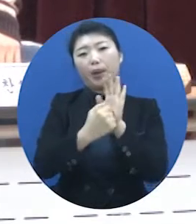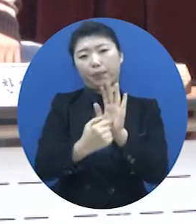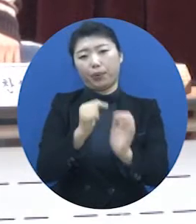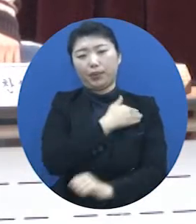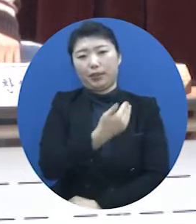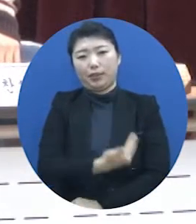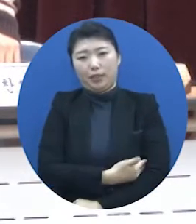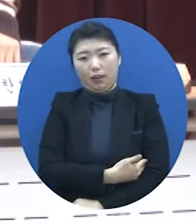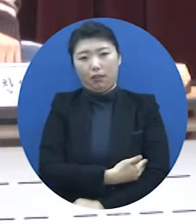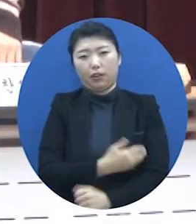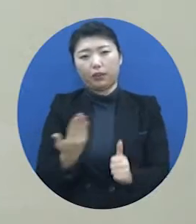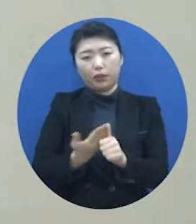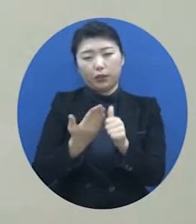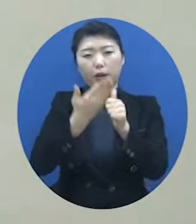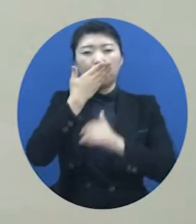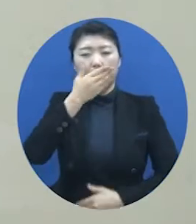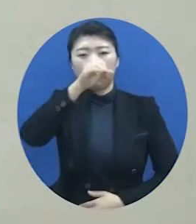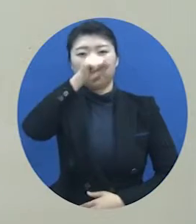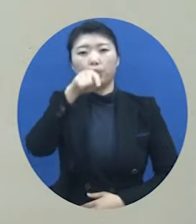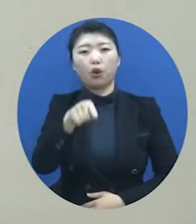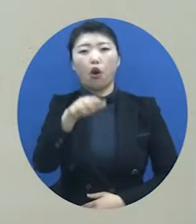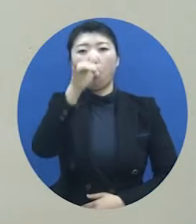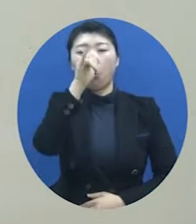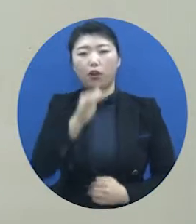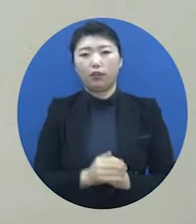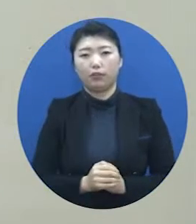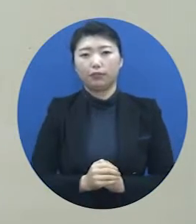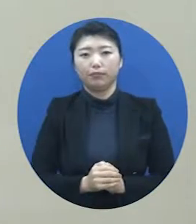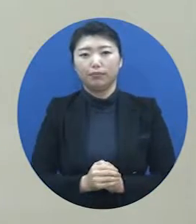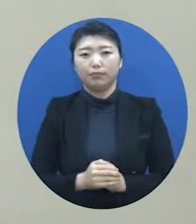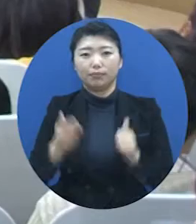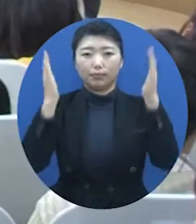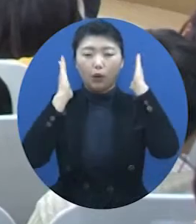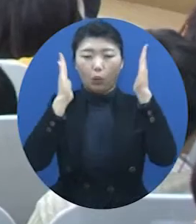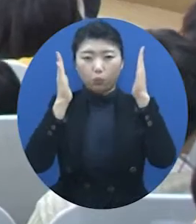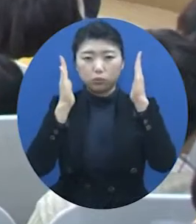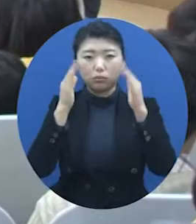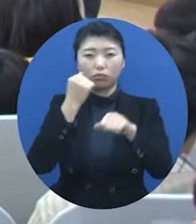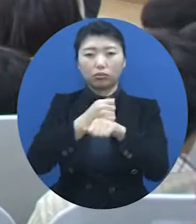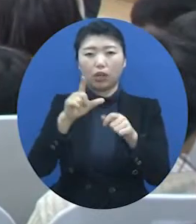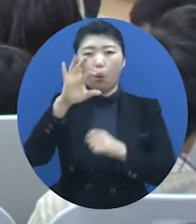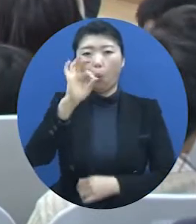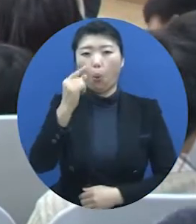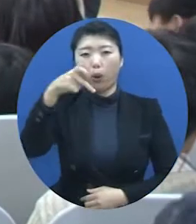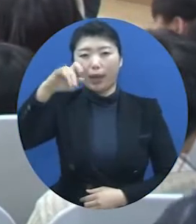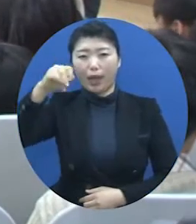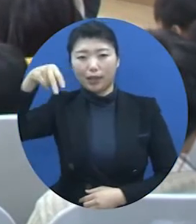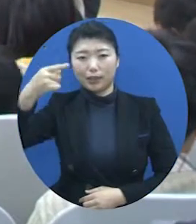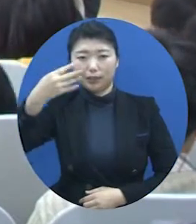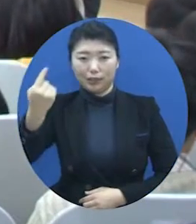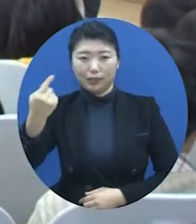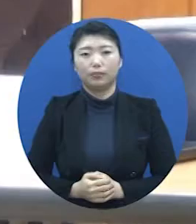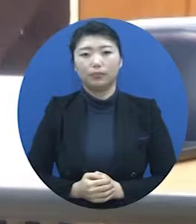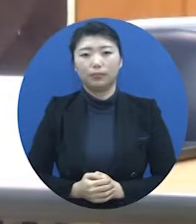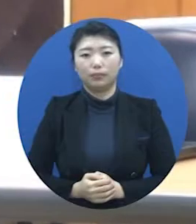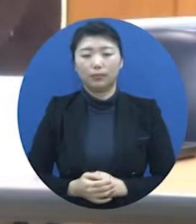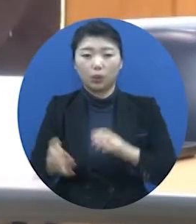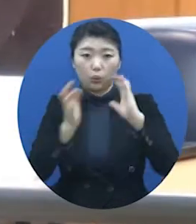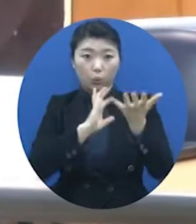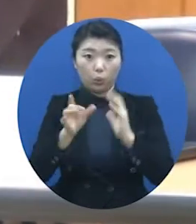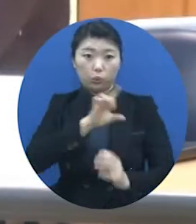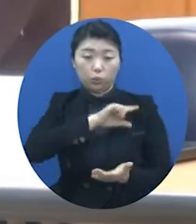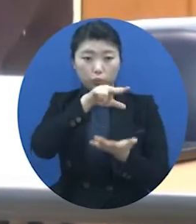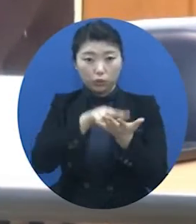발표력도 신장시킬 수 있는 다양한 장점을 갖추고 있어 학습의 오케스트라라고 합니다.